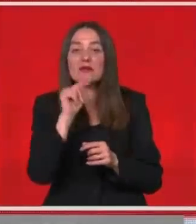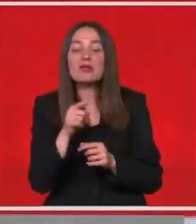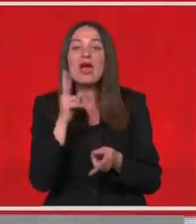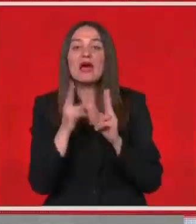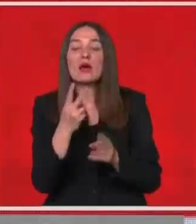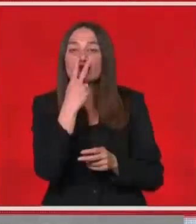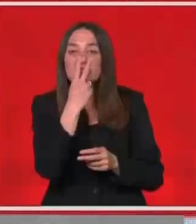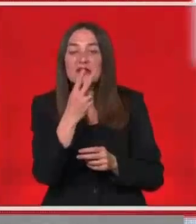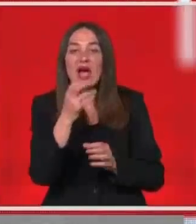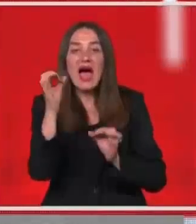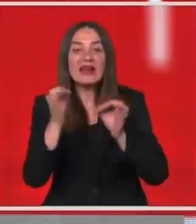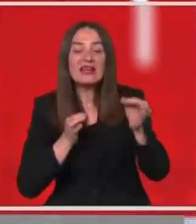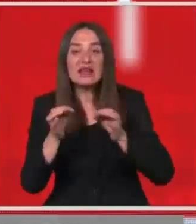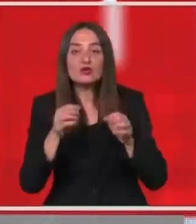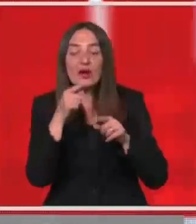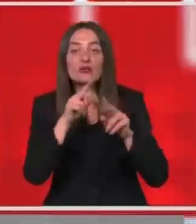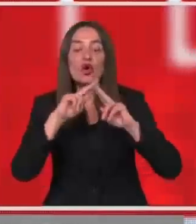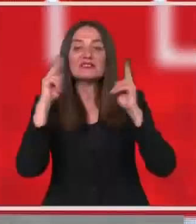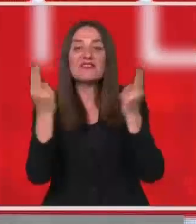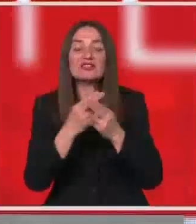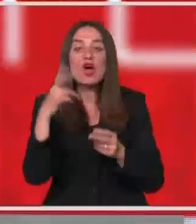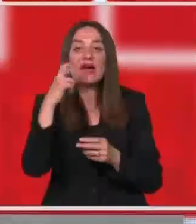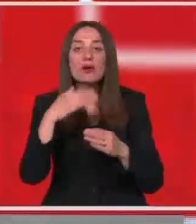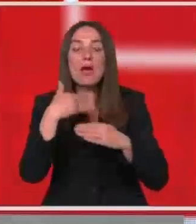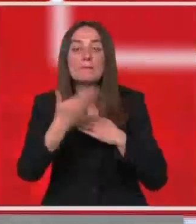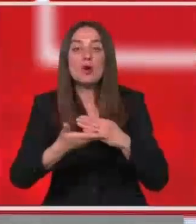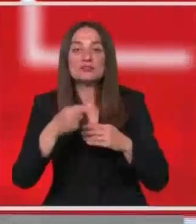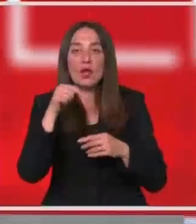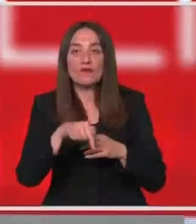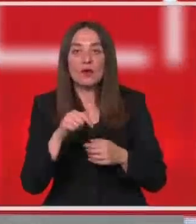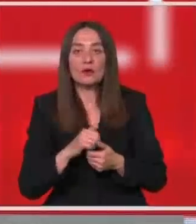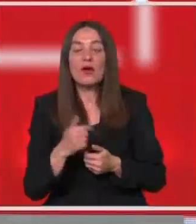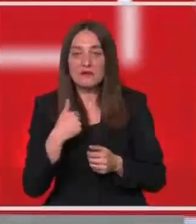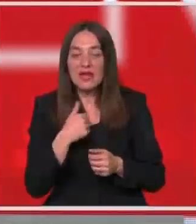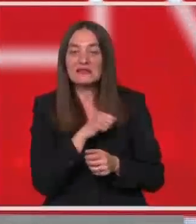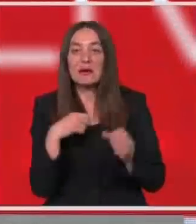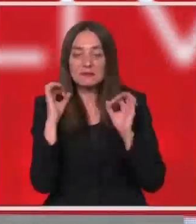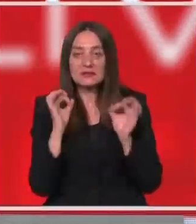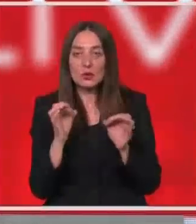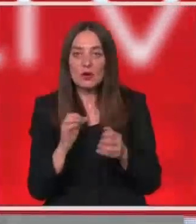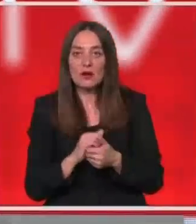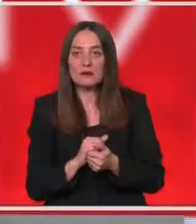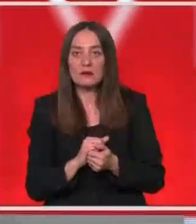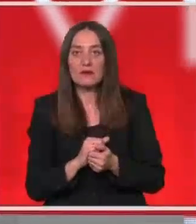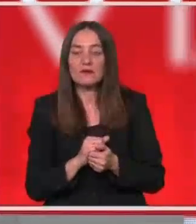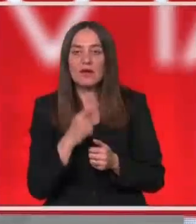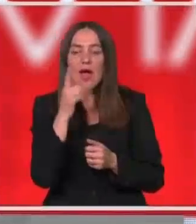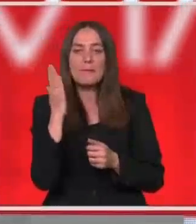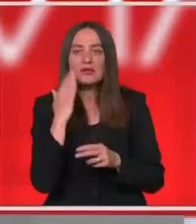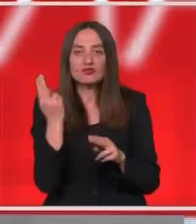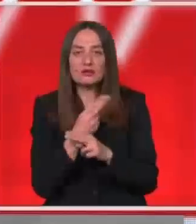će izgledati arhitektura tog svetskog ekonomskog poretka posle ovoga. Ja sam siguran da će Sjedinjene Američke